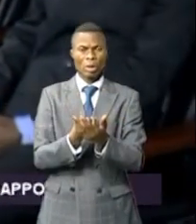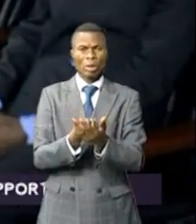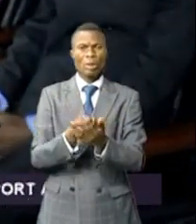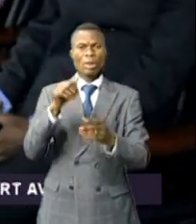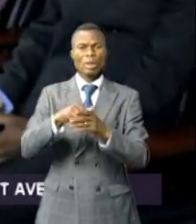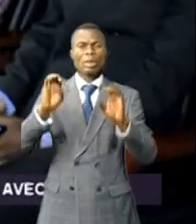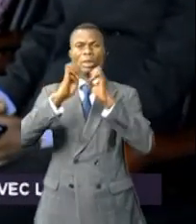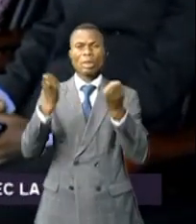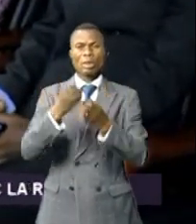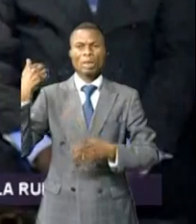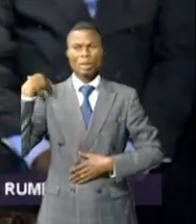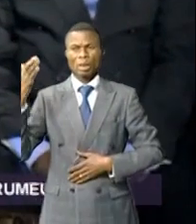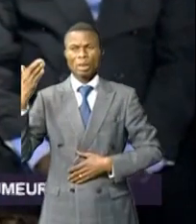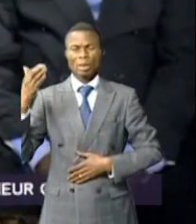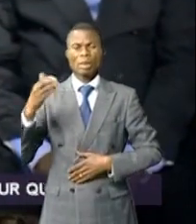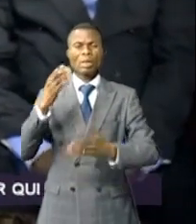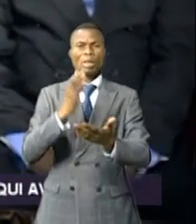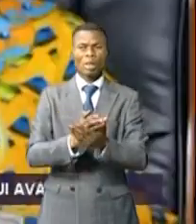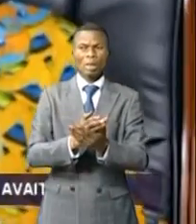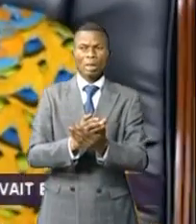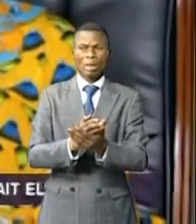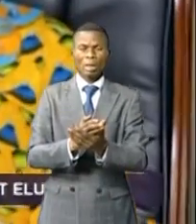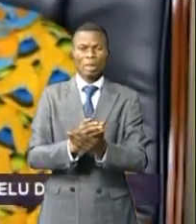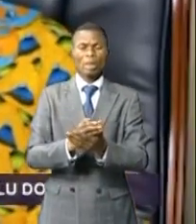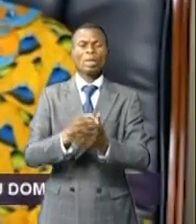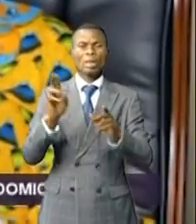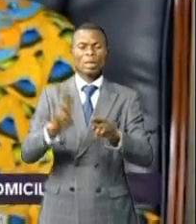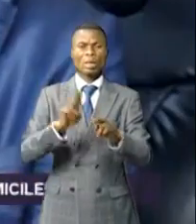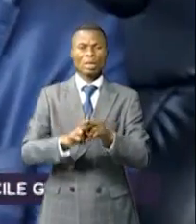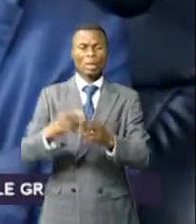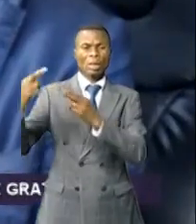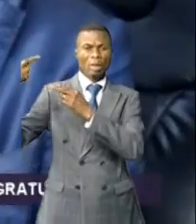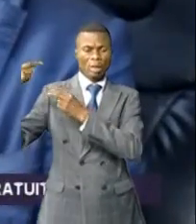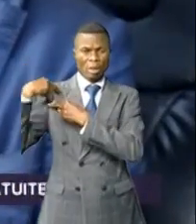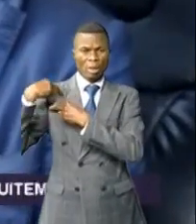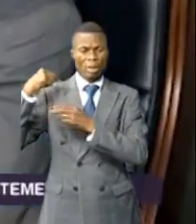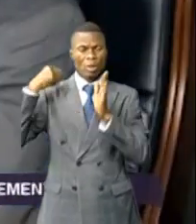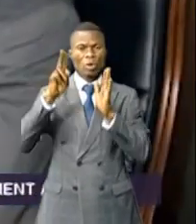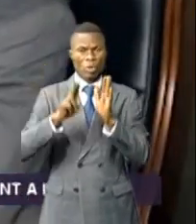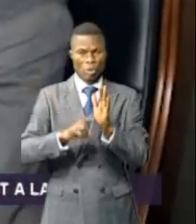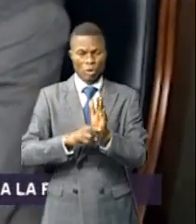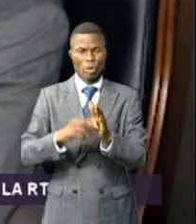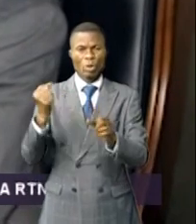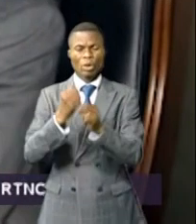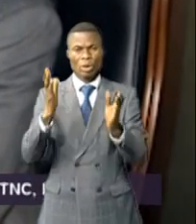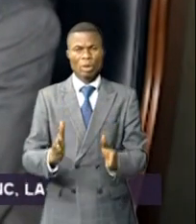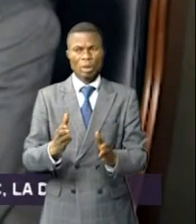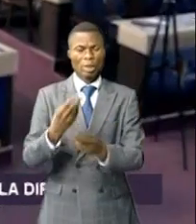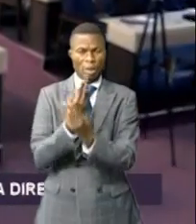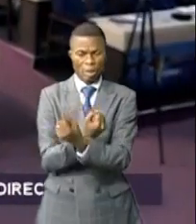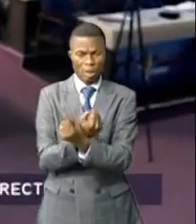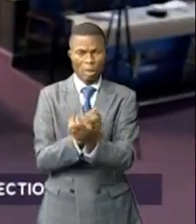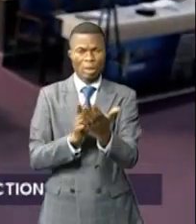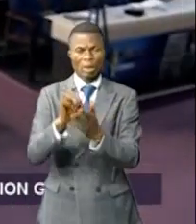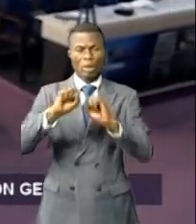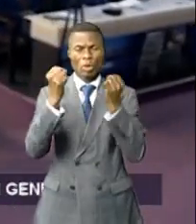les entreprises publiques et privées, en mettant en exergue la responsabilité du gouvernement et des employeurs dans le respect des droits